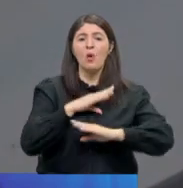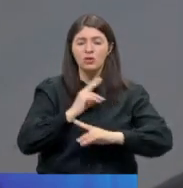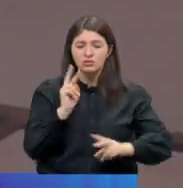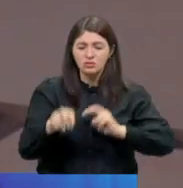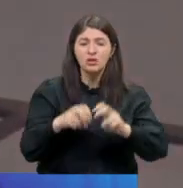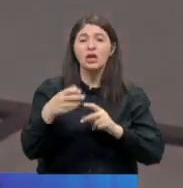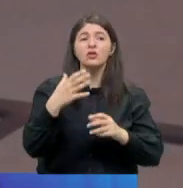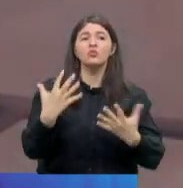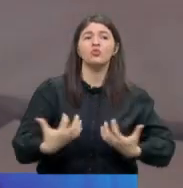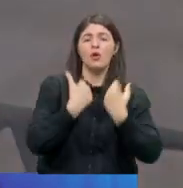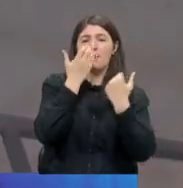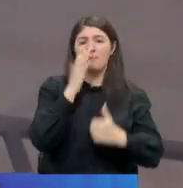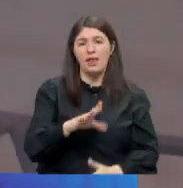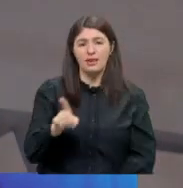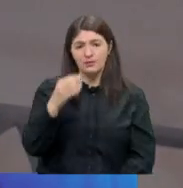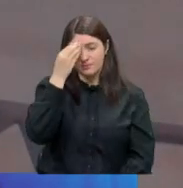balkonlarda kurtarılmayı bekledi.